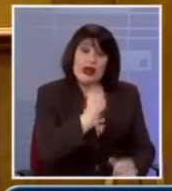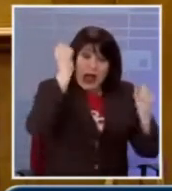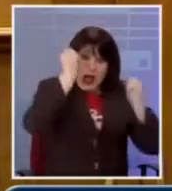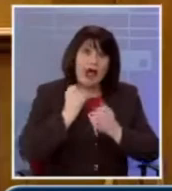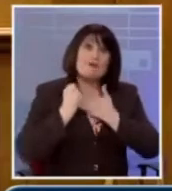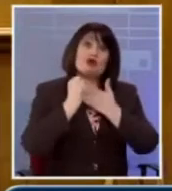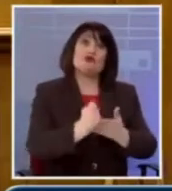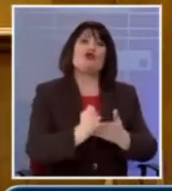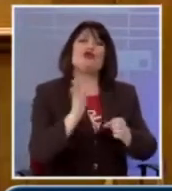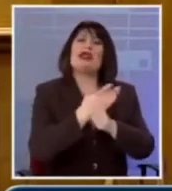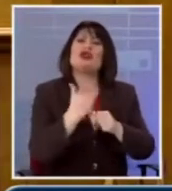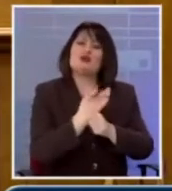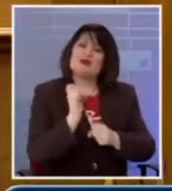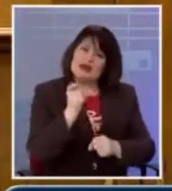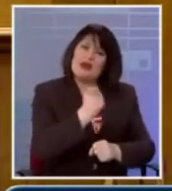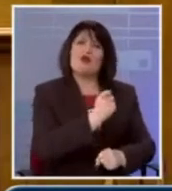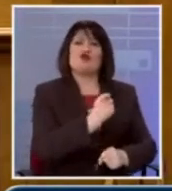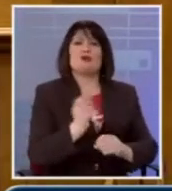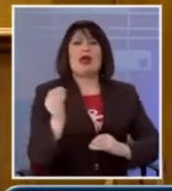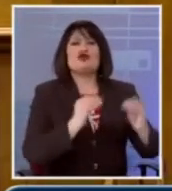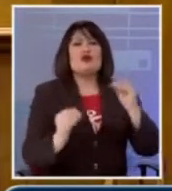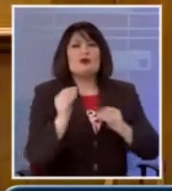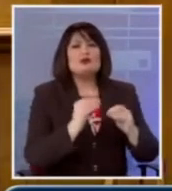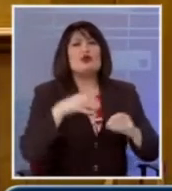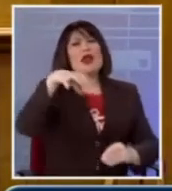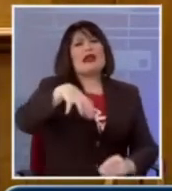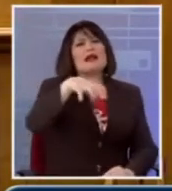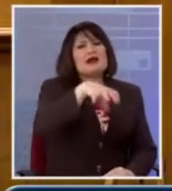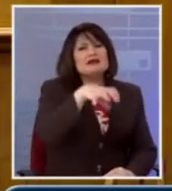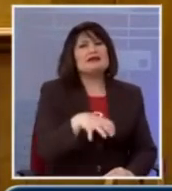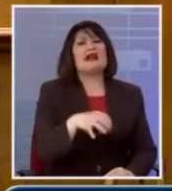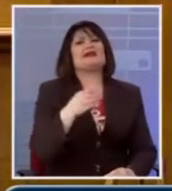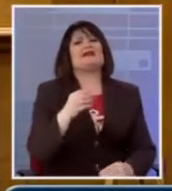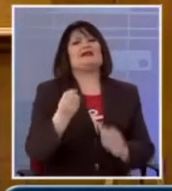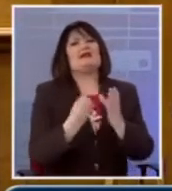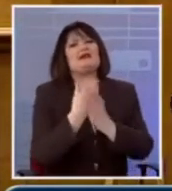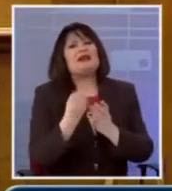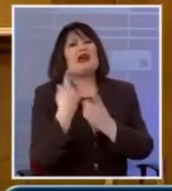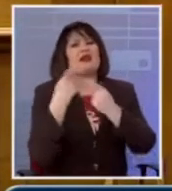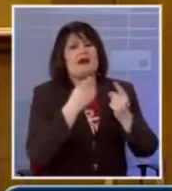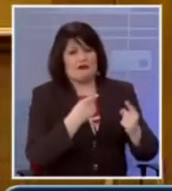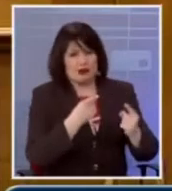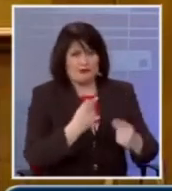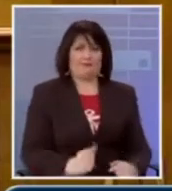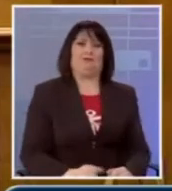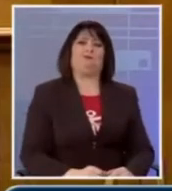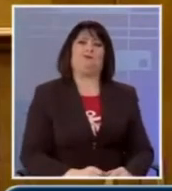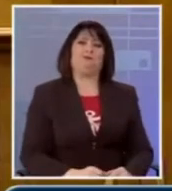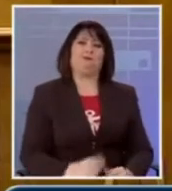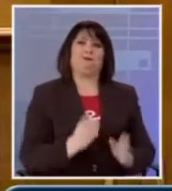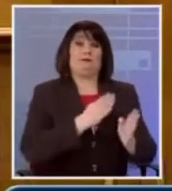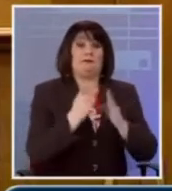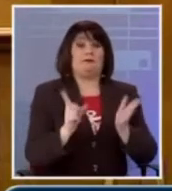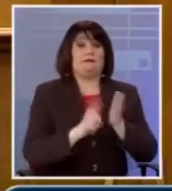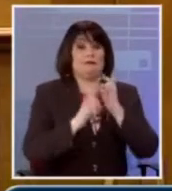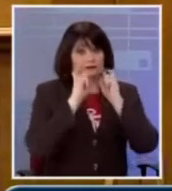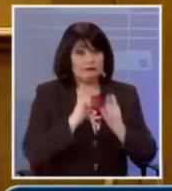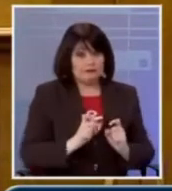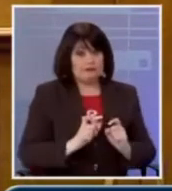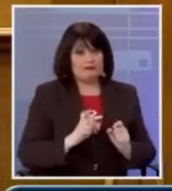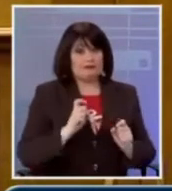τις καταστροφές στον εξοπλισμό, στις εγκαταστάσεις και στο φυτικό κεφάλαιο. Παράλληλα, οφείλουμε να σταματήσουμε